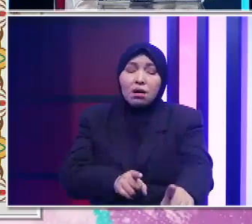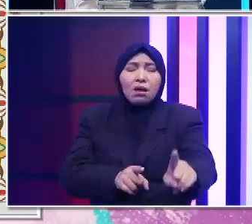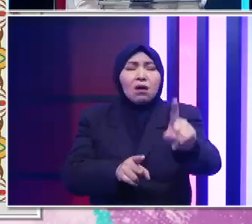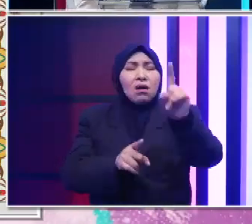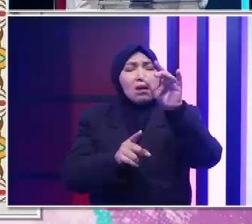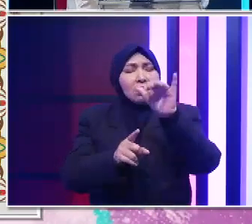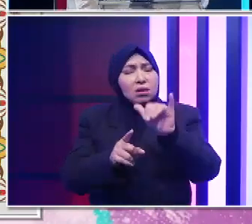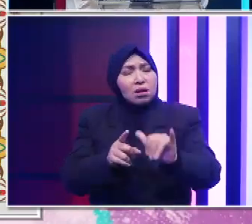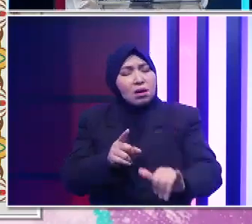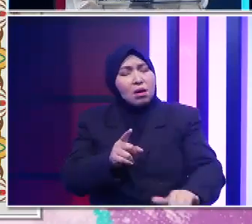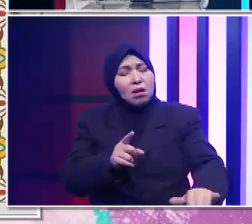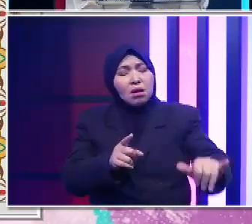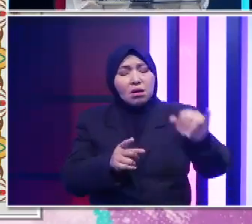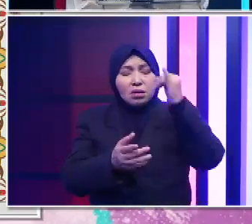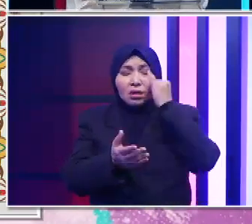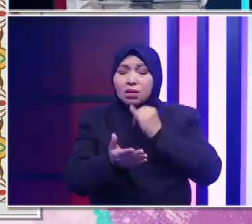muslimah